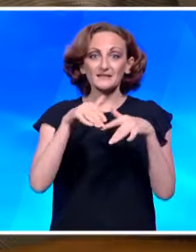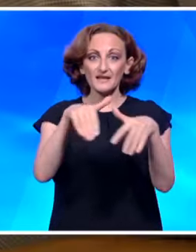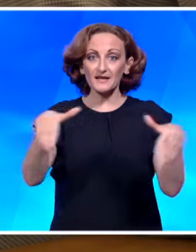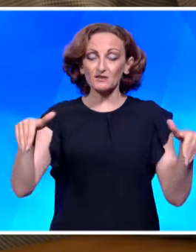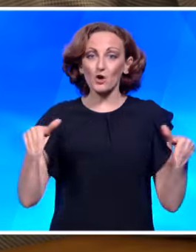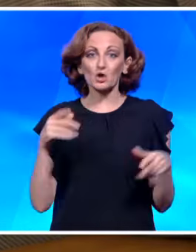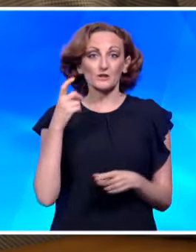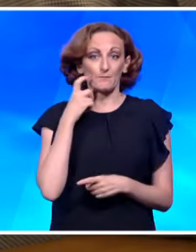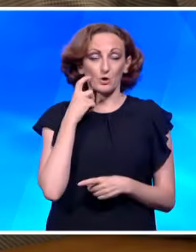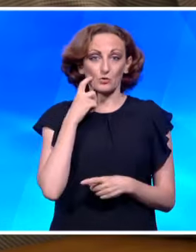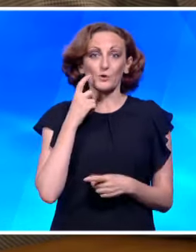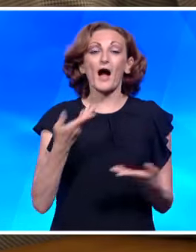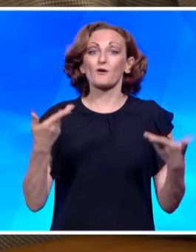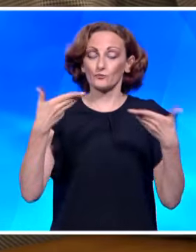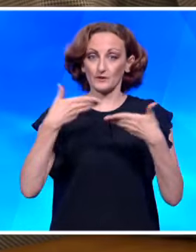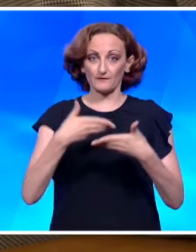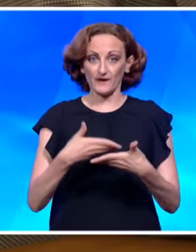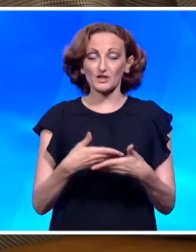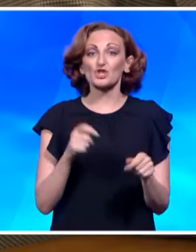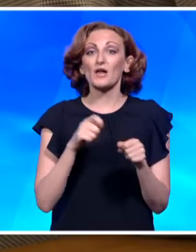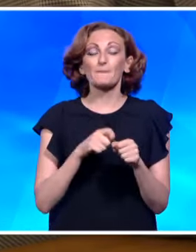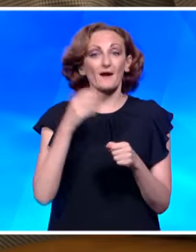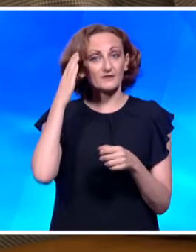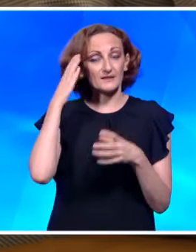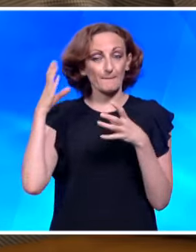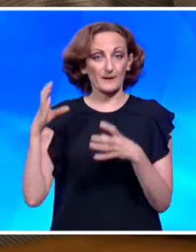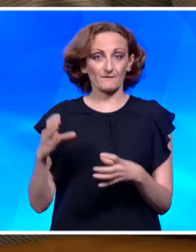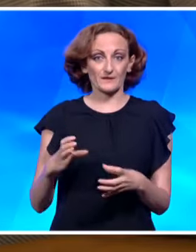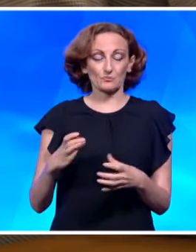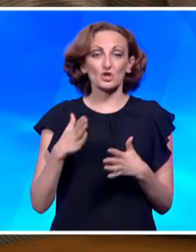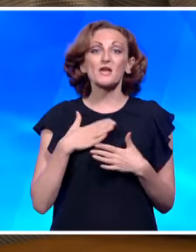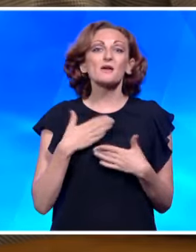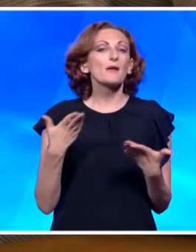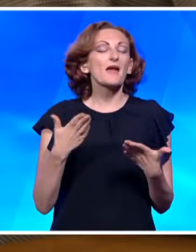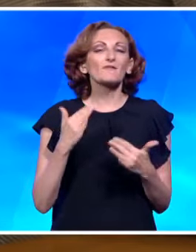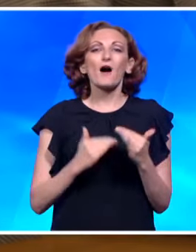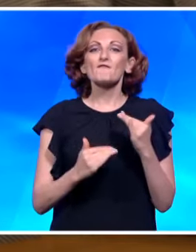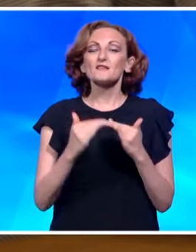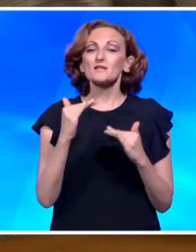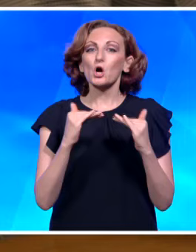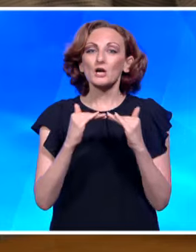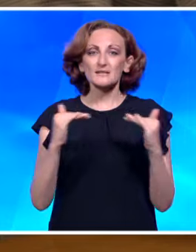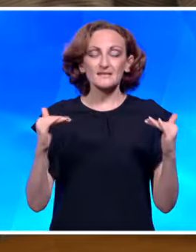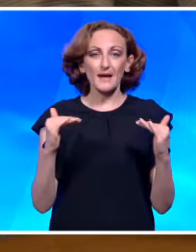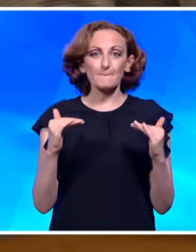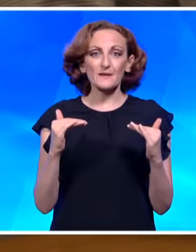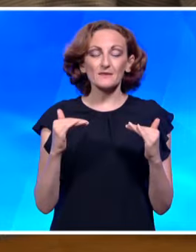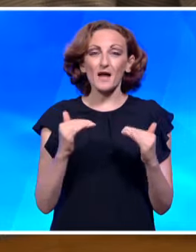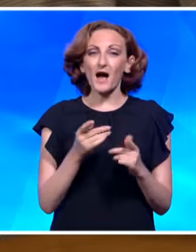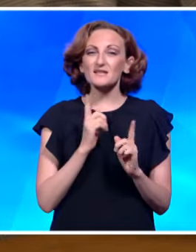Борисов. Ако в навечерието на съставянето на правителство има някаква висока степен на заплаха